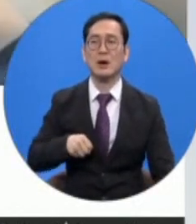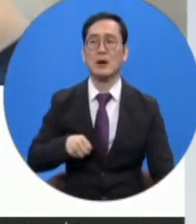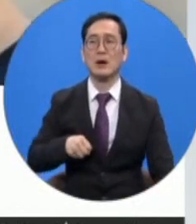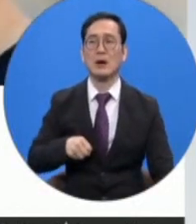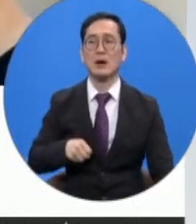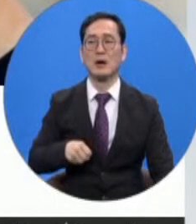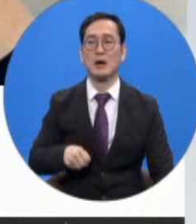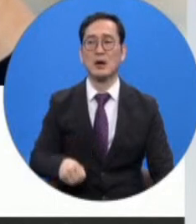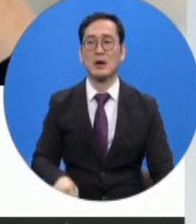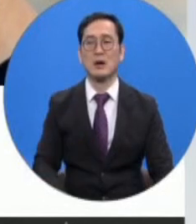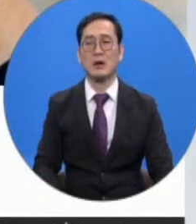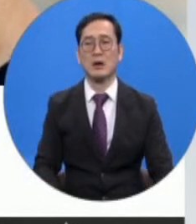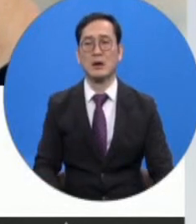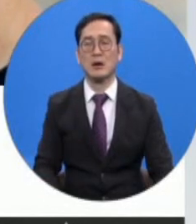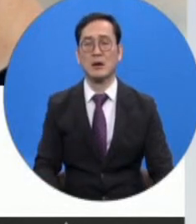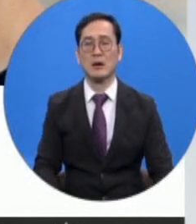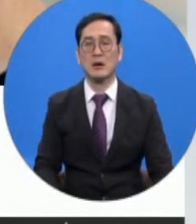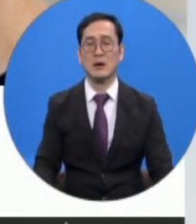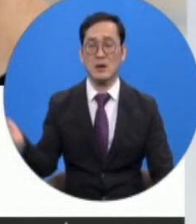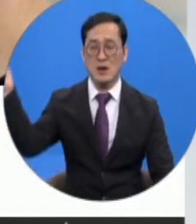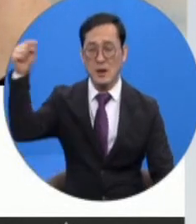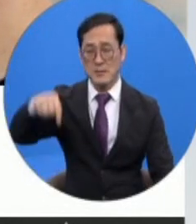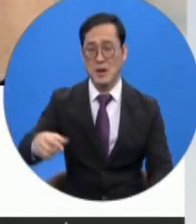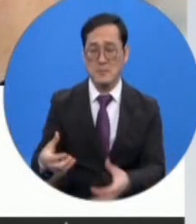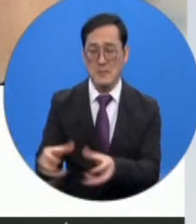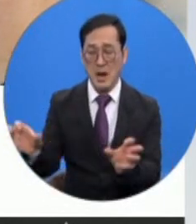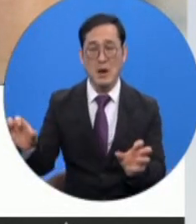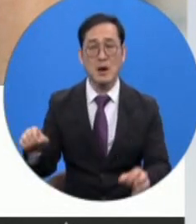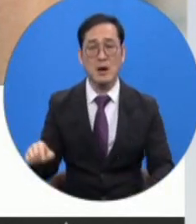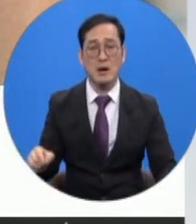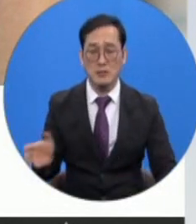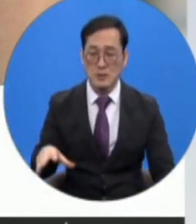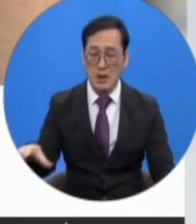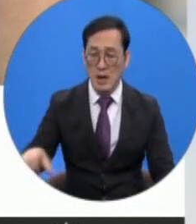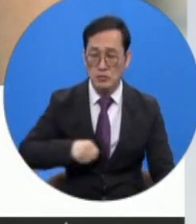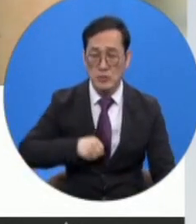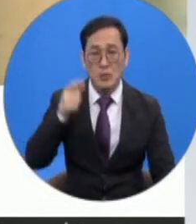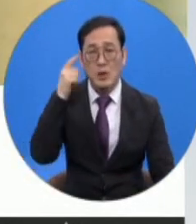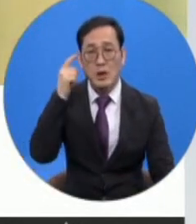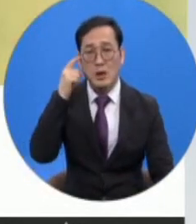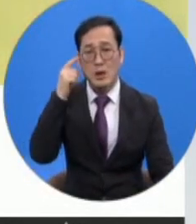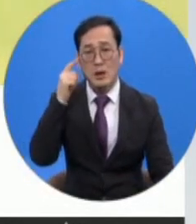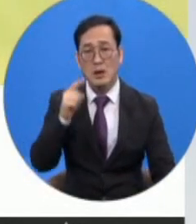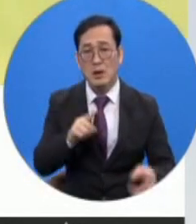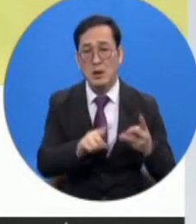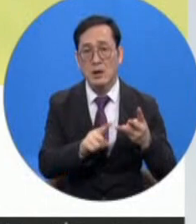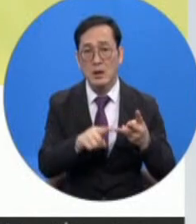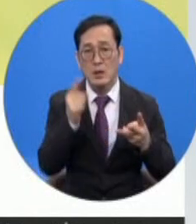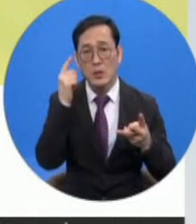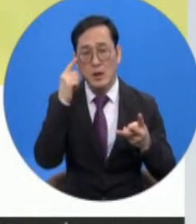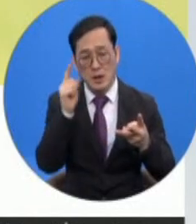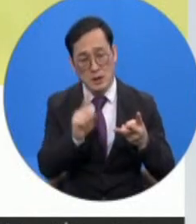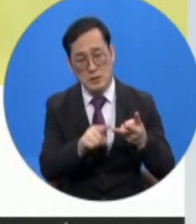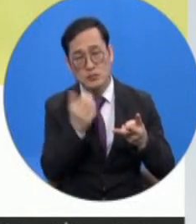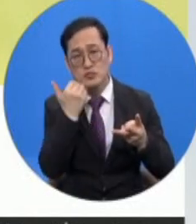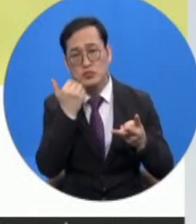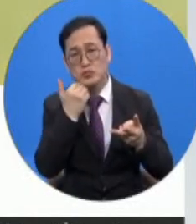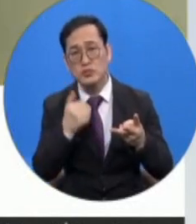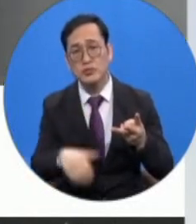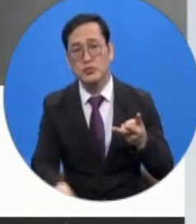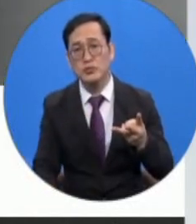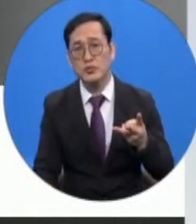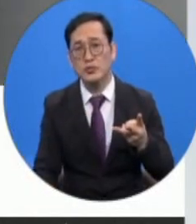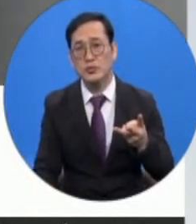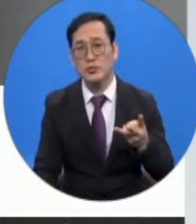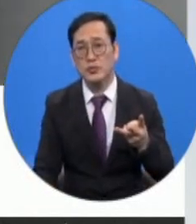아닌지 모르겠지만 어쨌든 파손은 됐었을 거란 말이에요. 그걸 왜 집어갔겠습니까? 그래서 누가 저걸 집어갔을까 하는 의심은 충분히